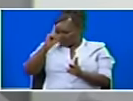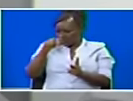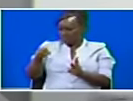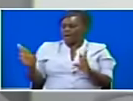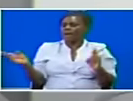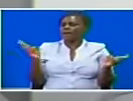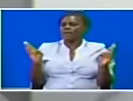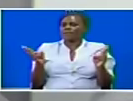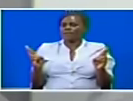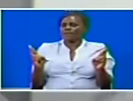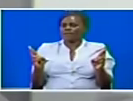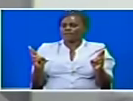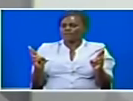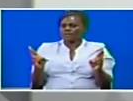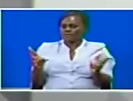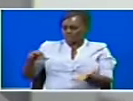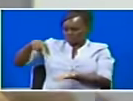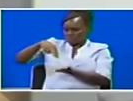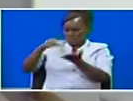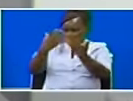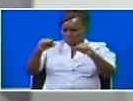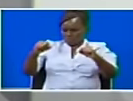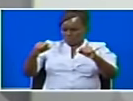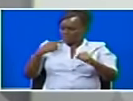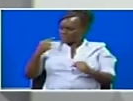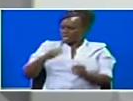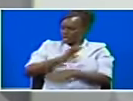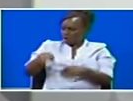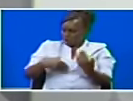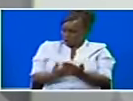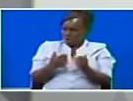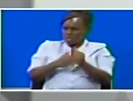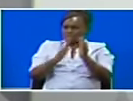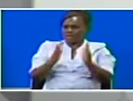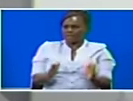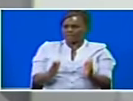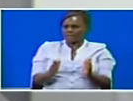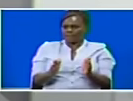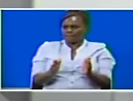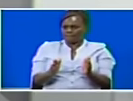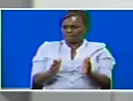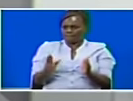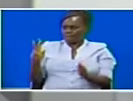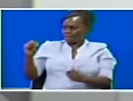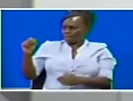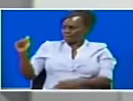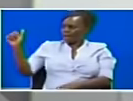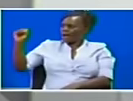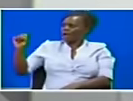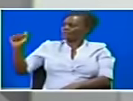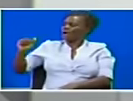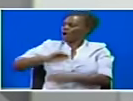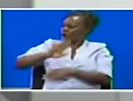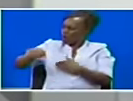tayari kuwania kwa urais. Na tumesema kwa wote kweli, kwa viongozi wote wa muungano wa NASA,